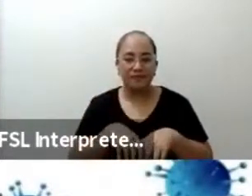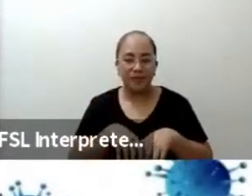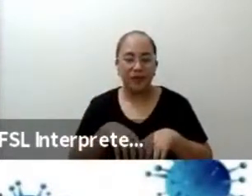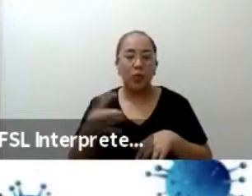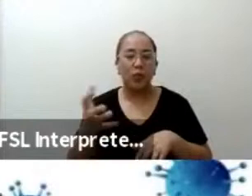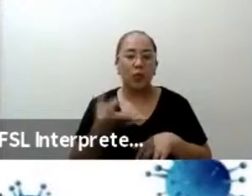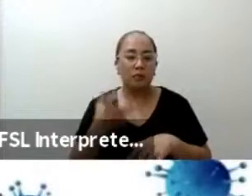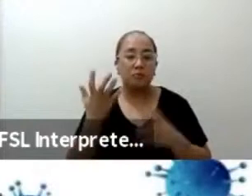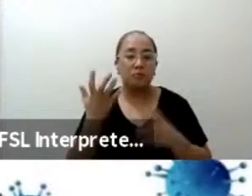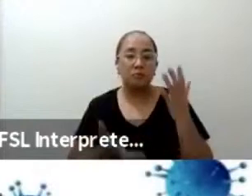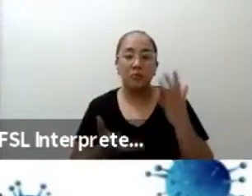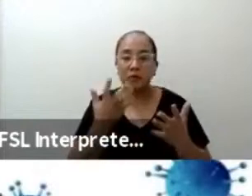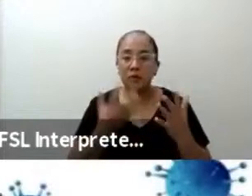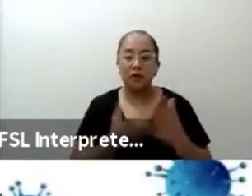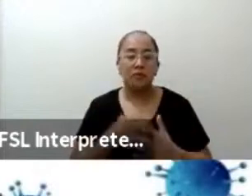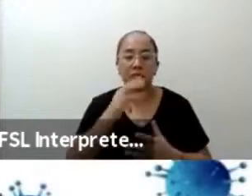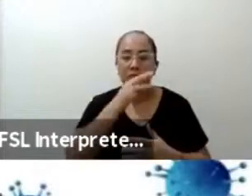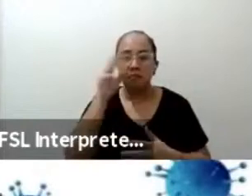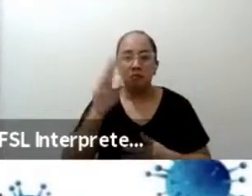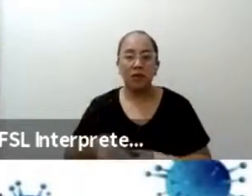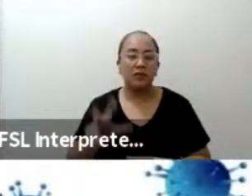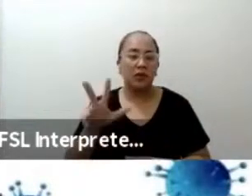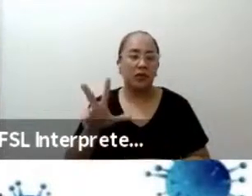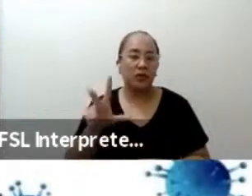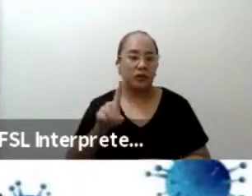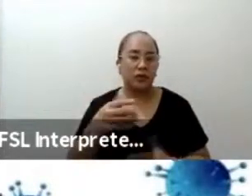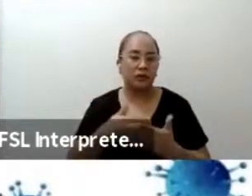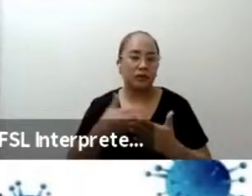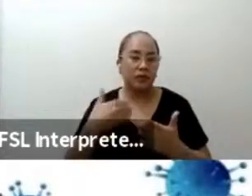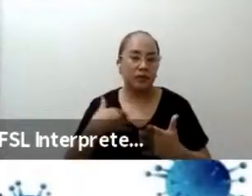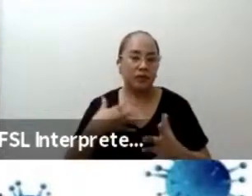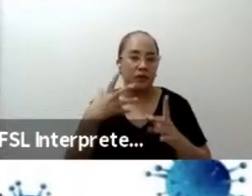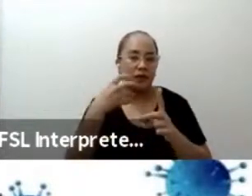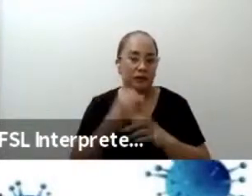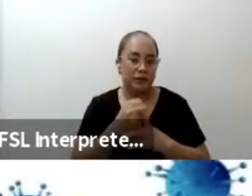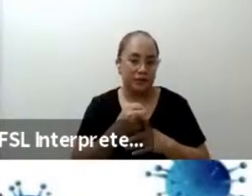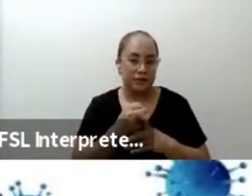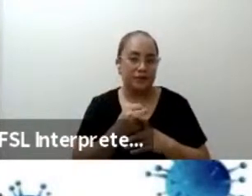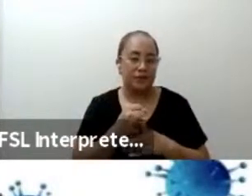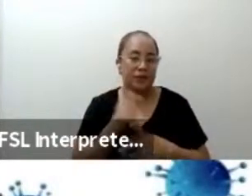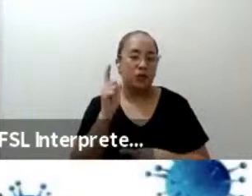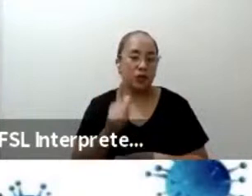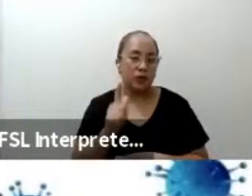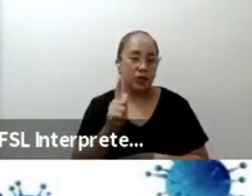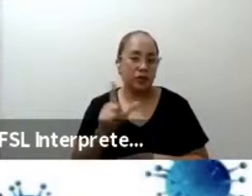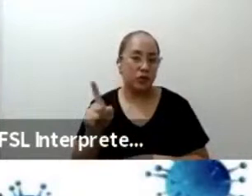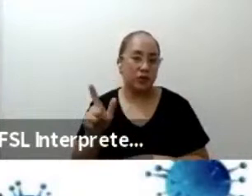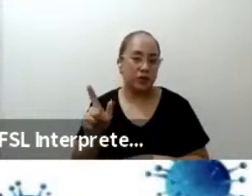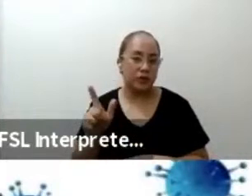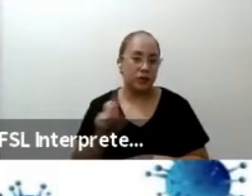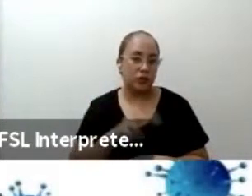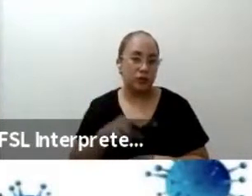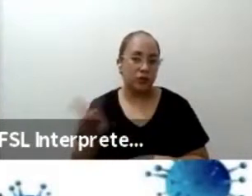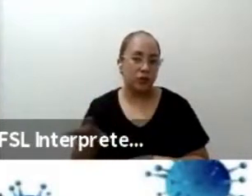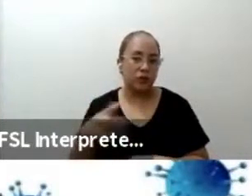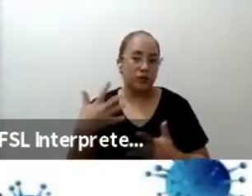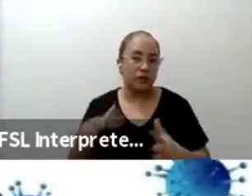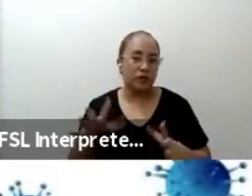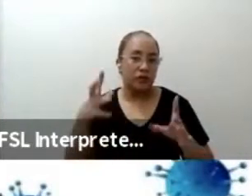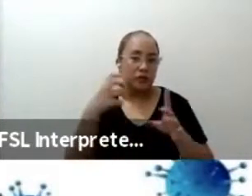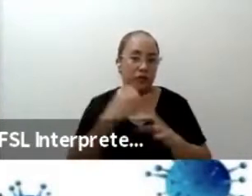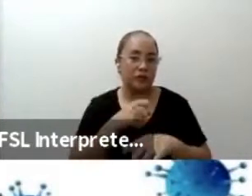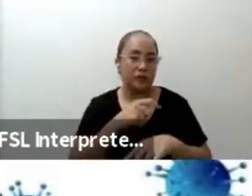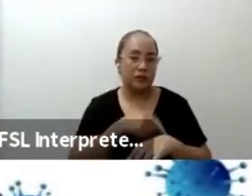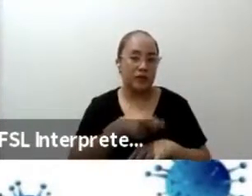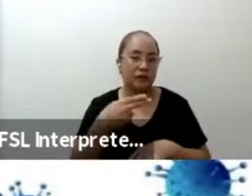na baka March 31 bago natin maabot, 2022 bago natin maabot ang time to